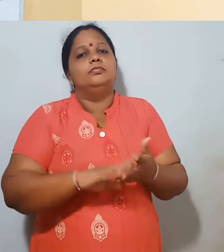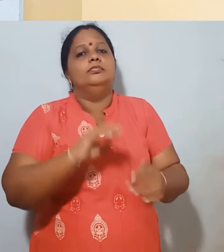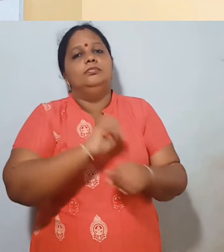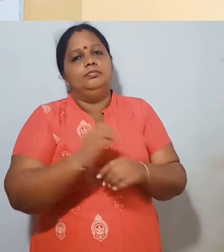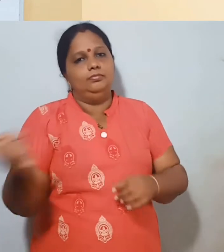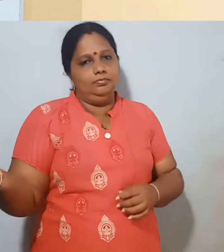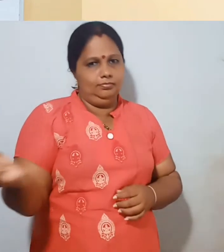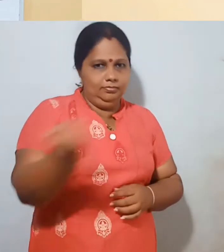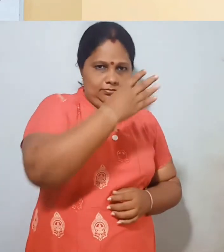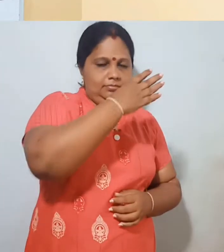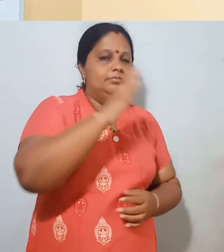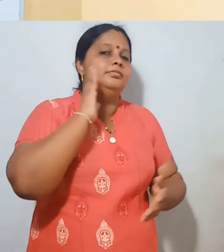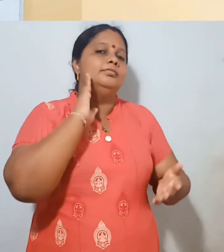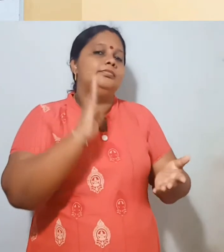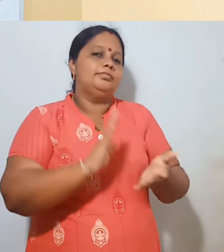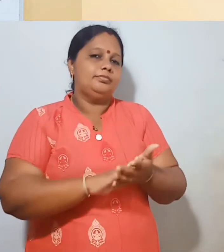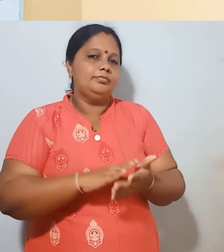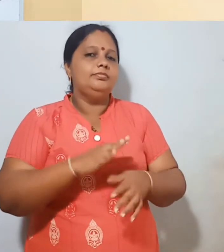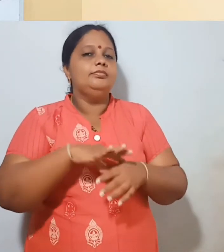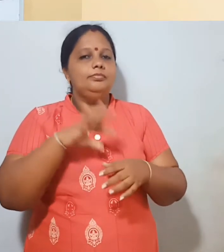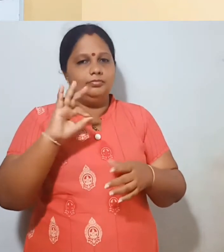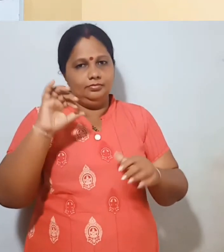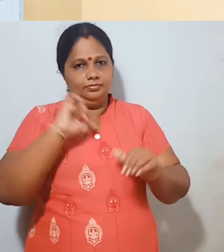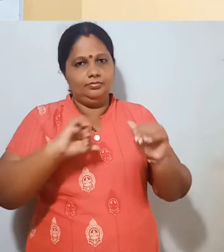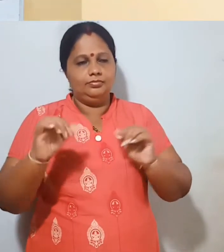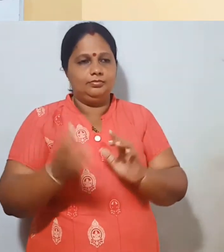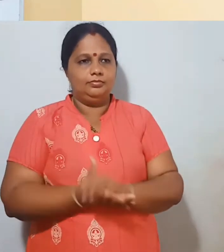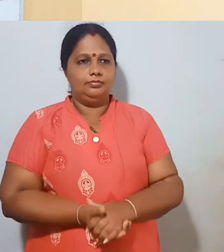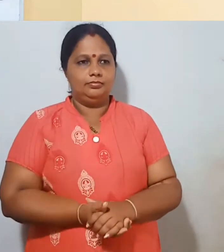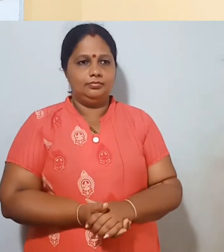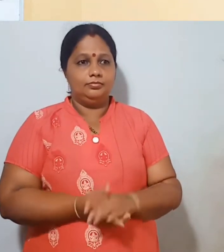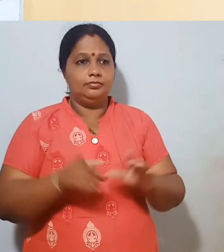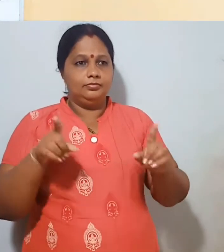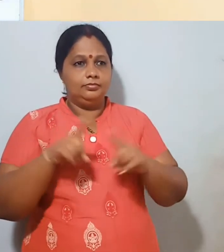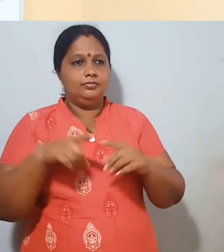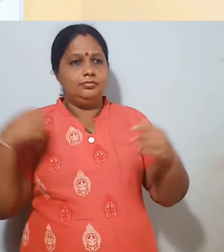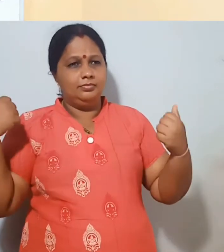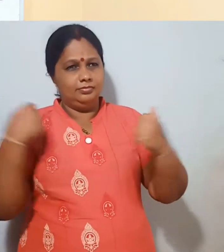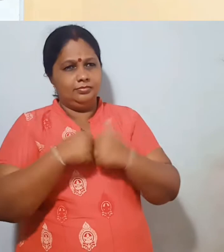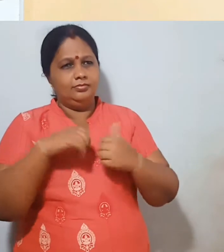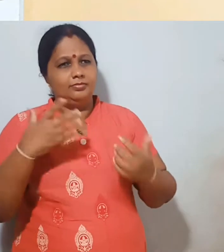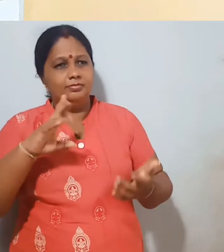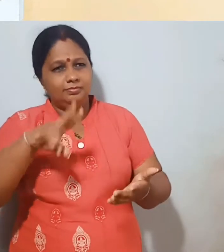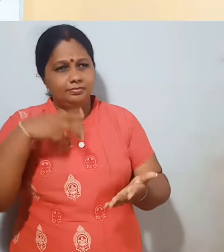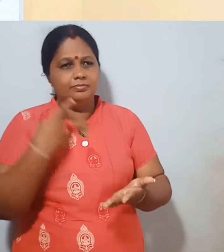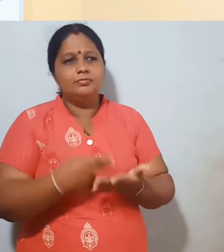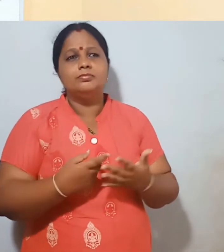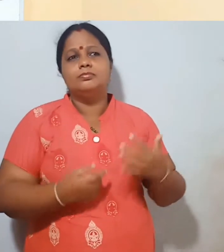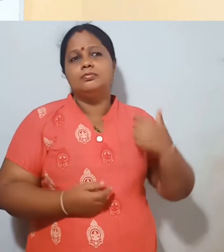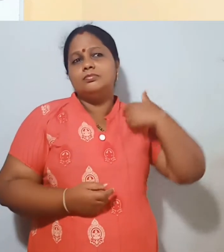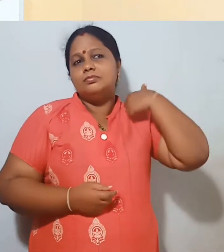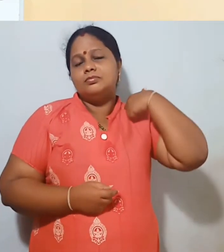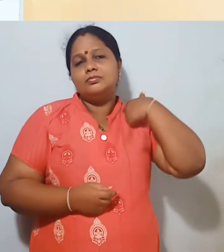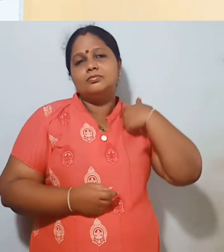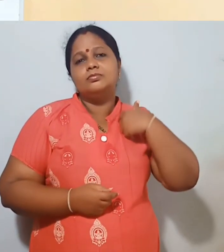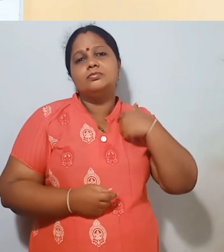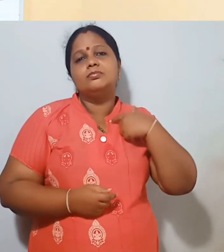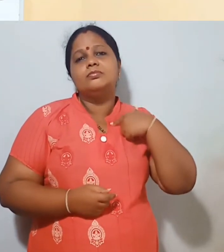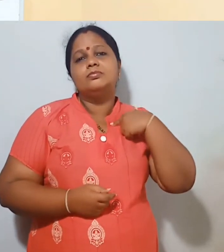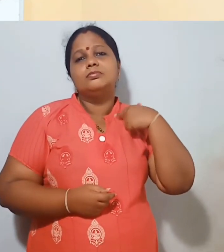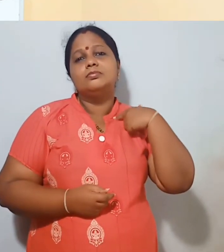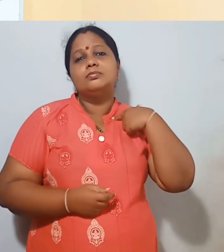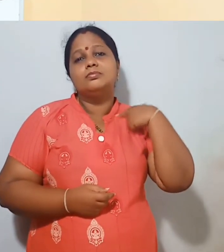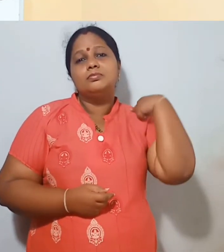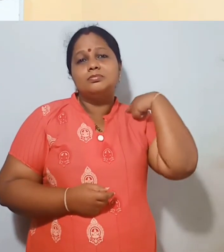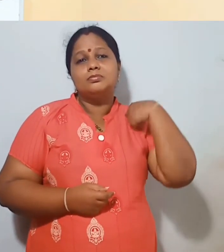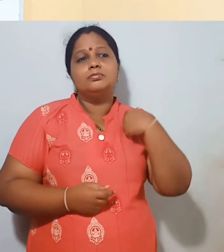கொண்டு போகும் வரைக்கும் இதை செய்வீங்கன்னா அவருக்கு அது ஒரு முதலுதவி. ரைட்? அதே மாதிரி ஆக்சிடென்ட்லயோ அல்லது விளக்குலையோ இதுல இருக்கிற இந்த விலா எலும்பு உடையலாம்.